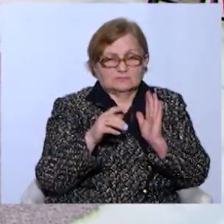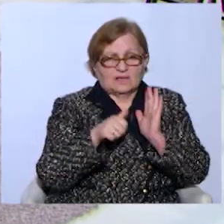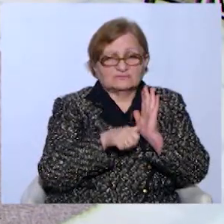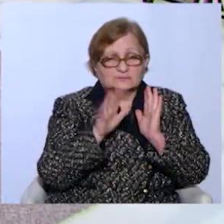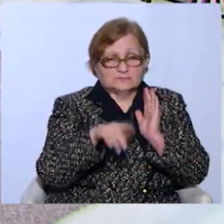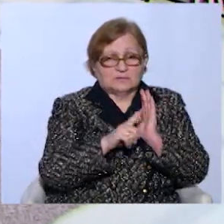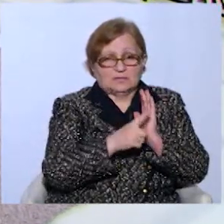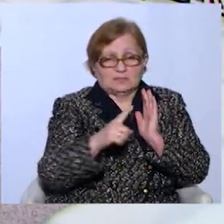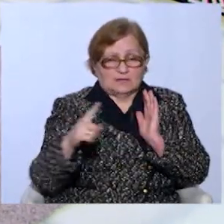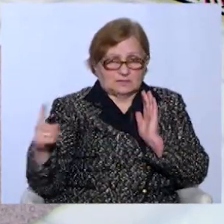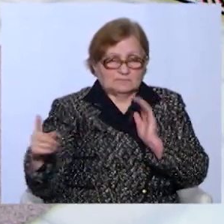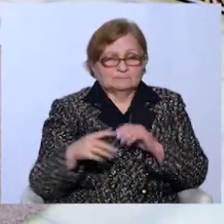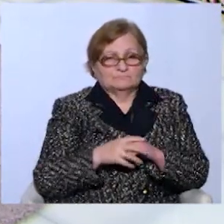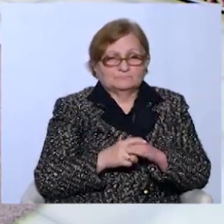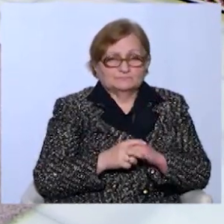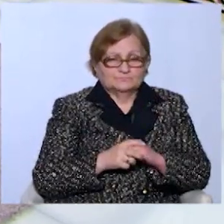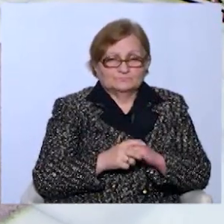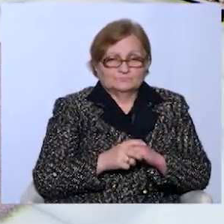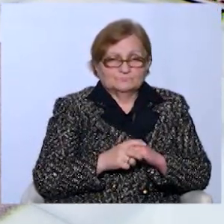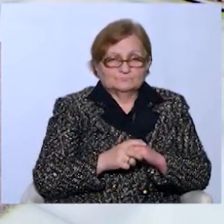აი ასე.